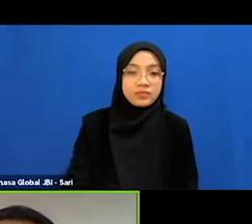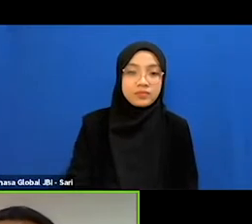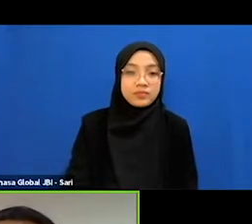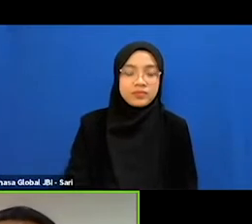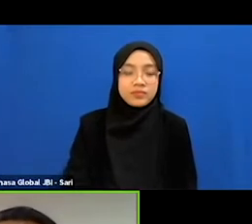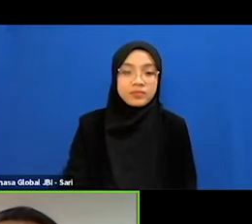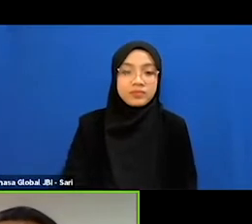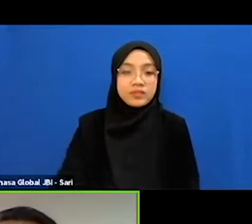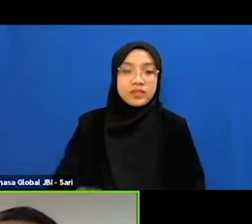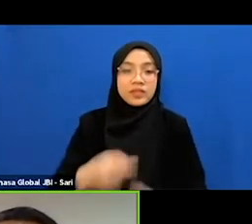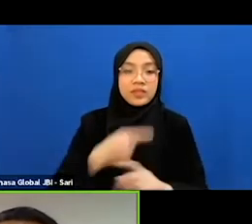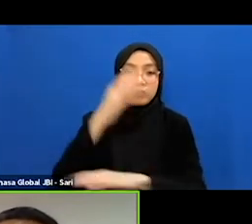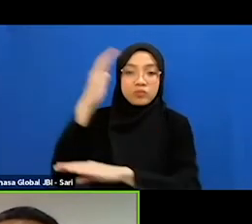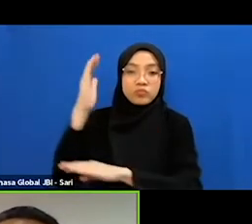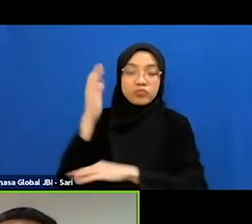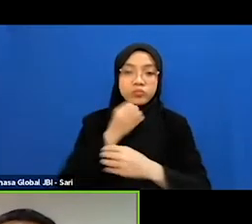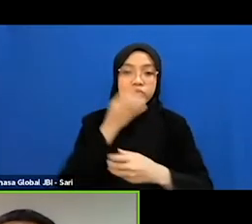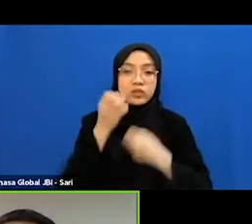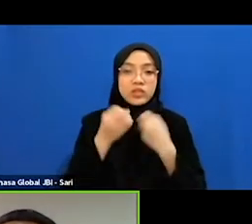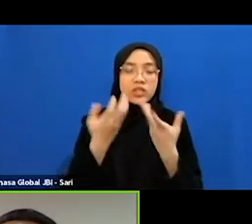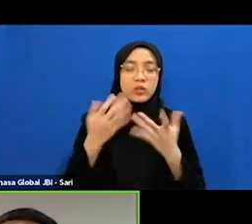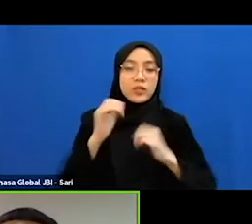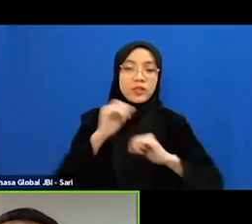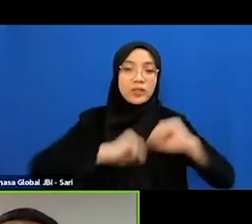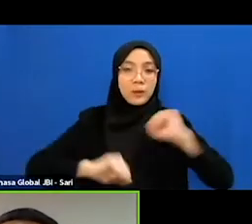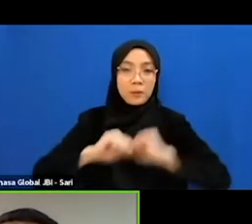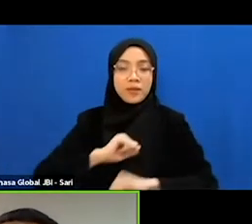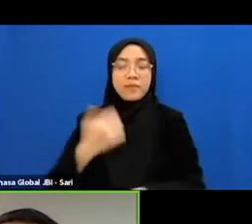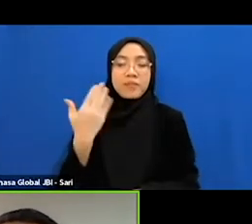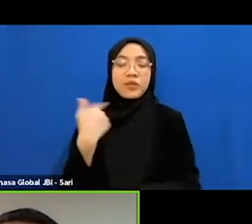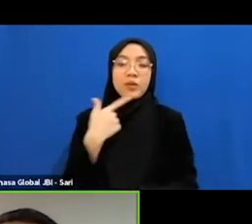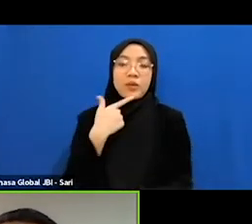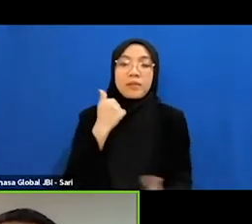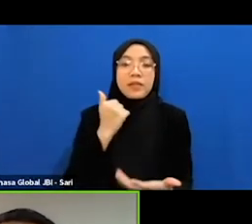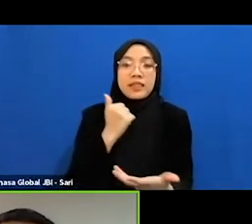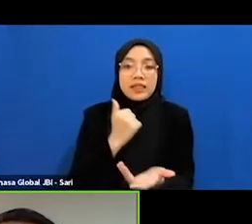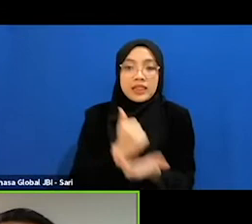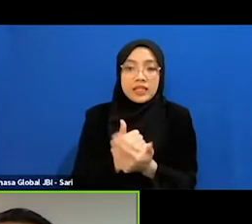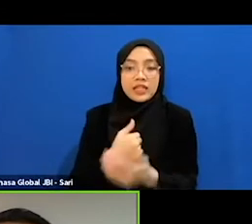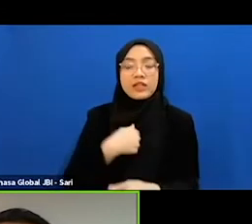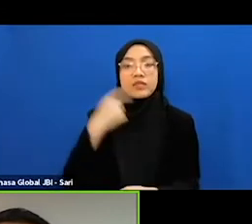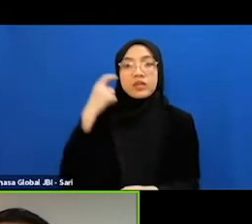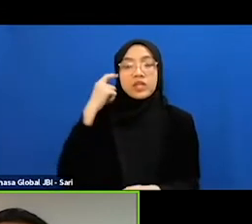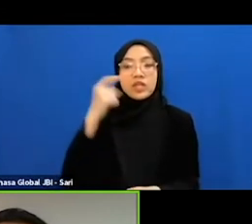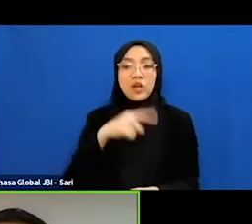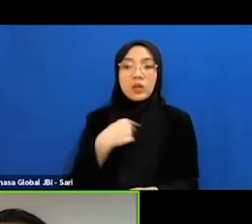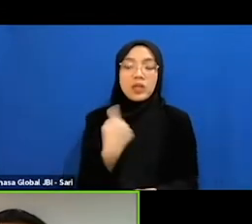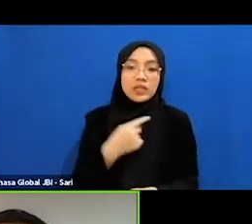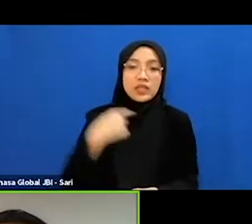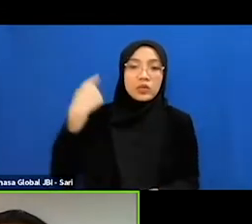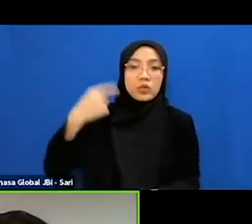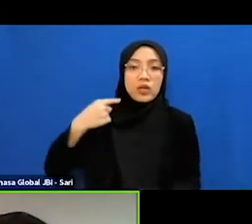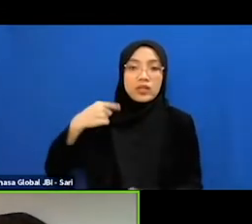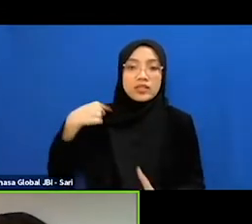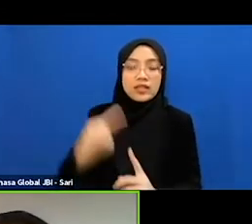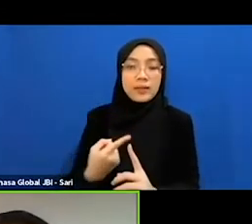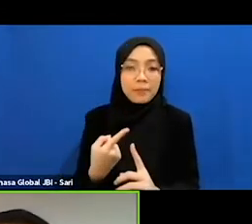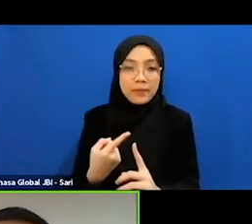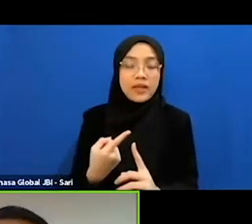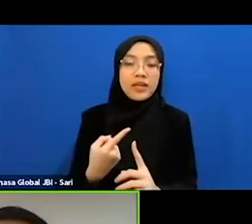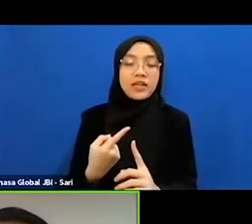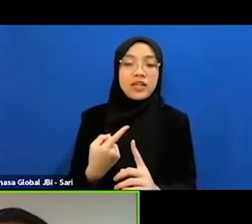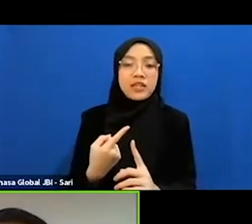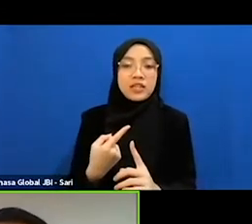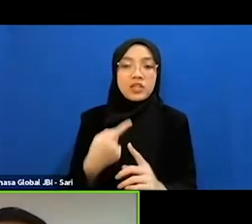pembahasan yang sudah dilakukan itu penting sekali Saya kira kalau kita sudah sampai pada soal